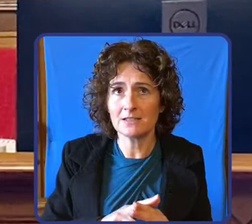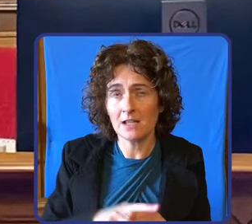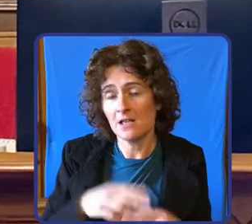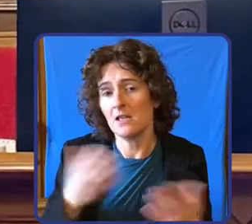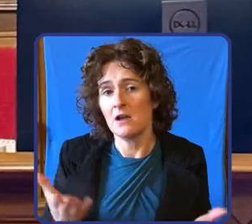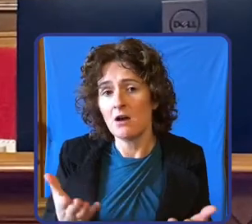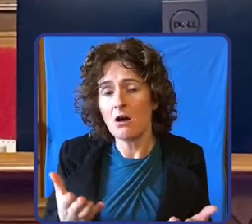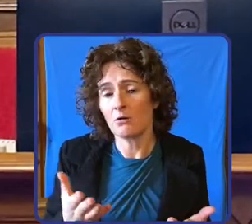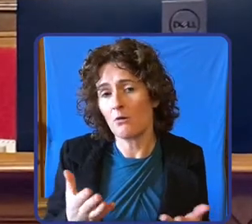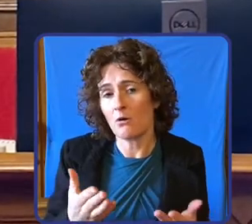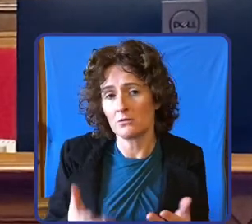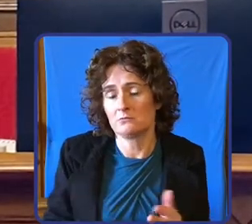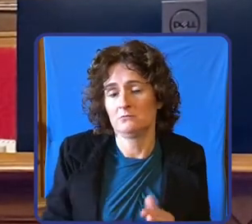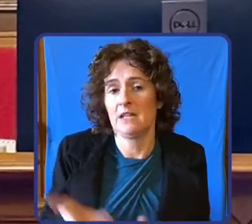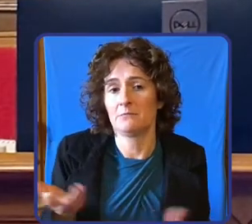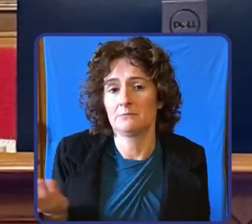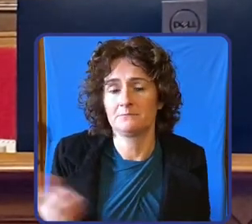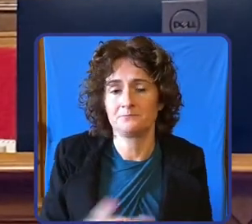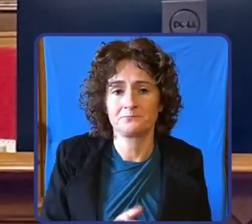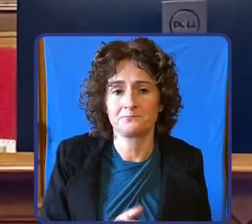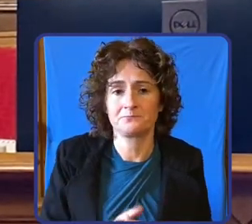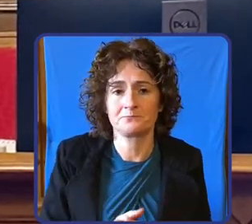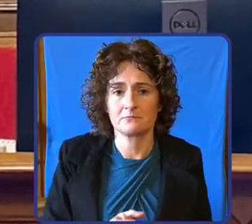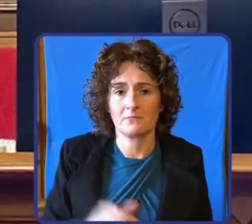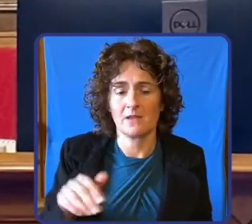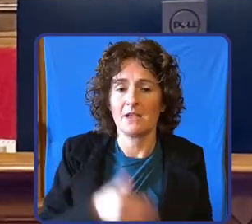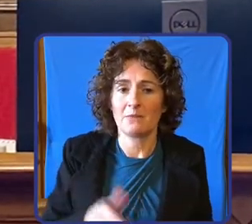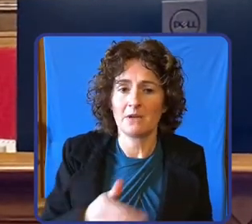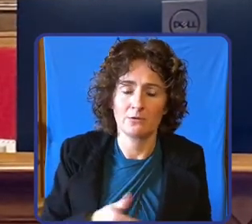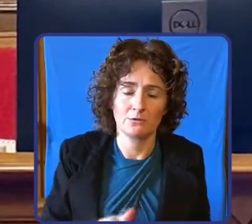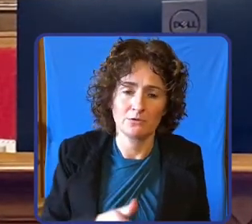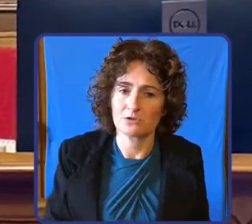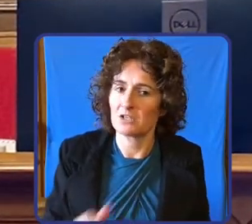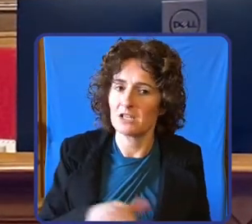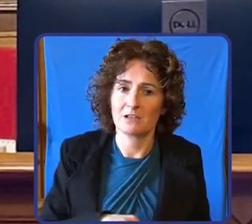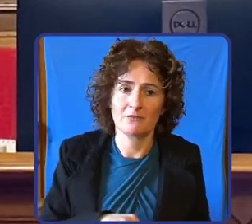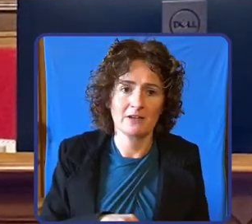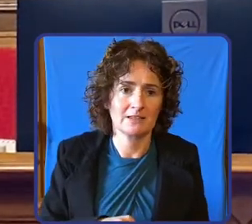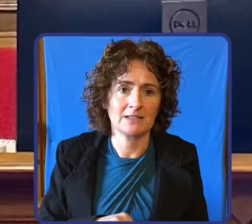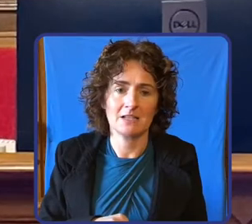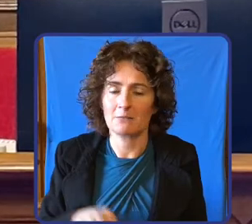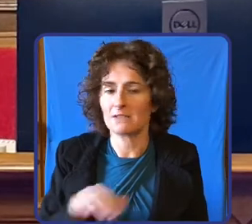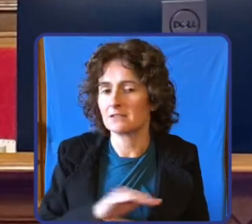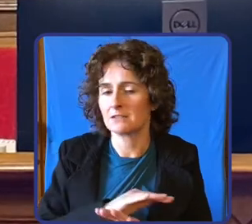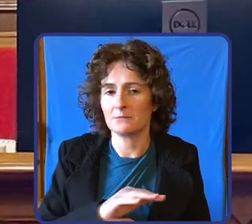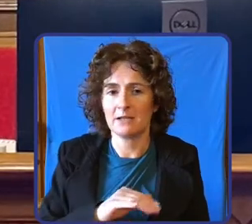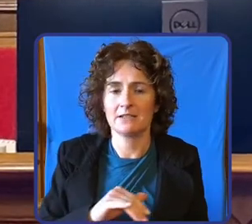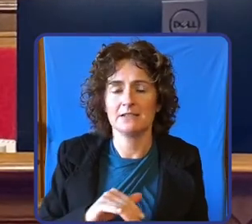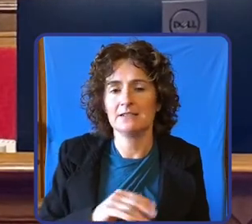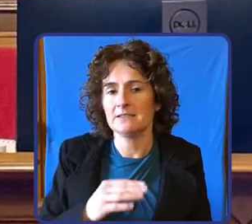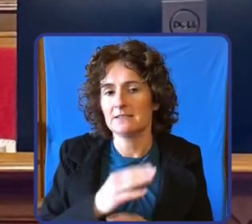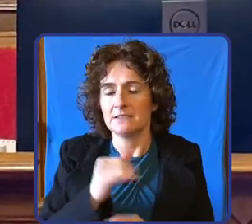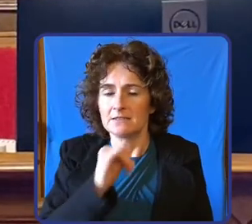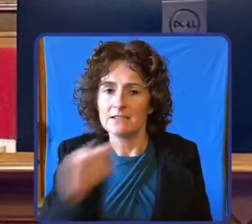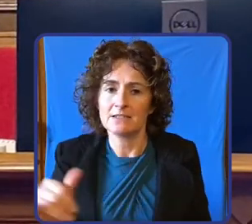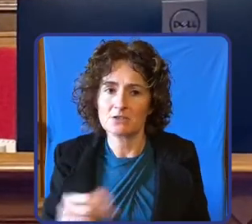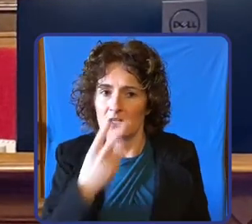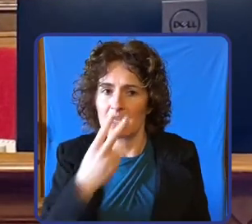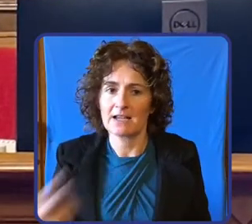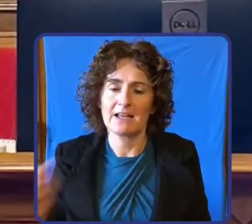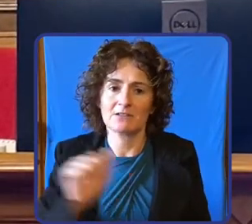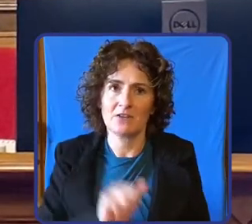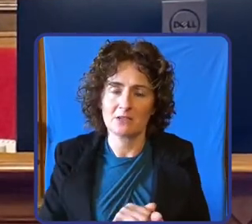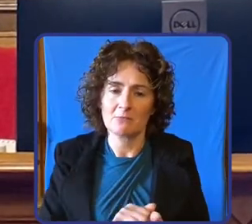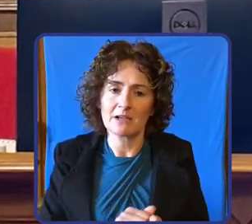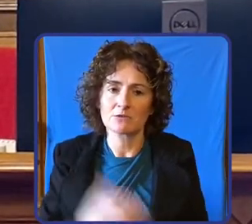egyszerű. Természetesen, még egyszer mondom, ebben a költségvetésben nem felesleges látványberuházások vannak, ami eladósítja a várost, hanem a